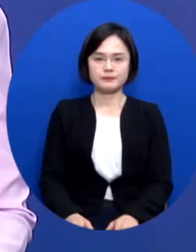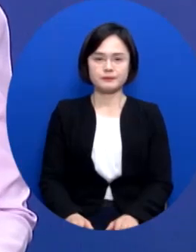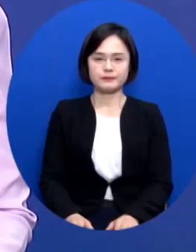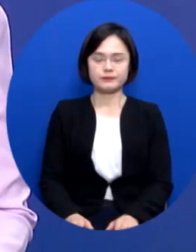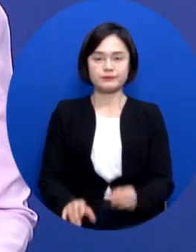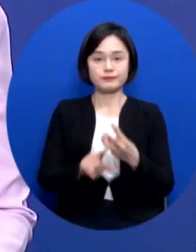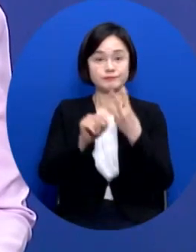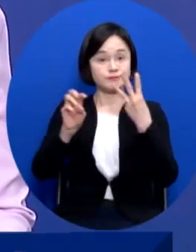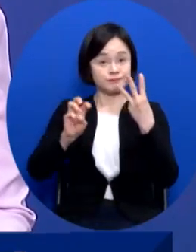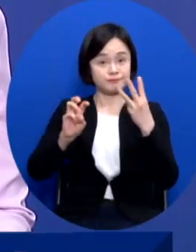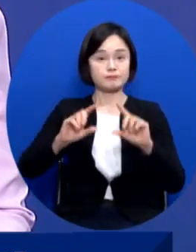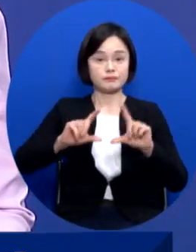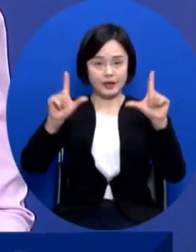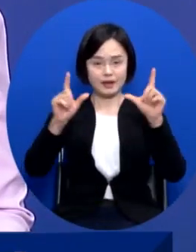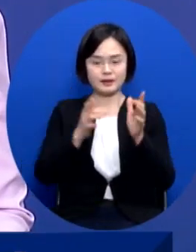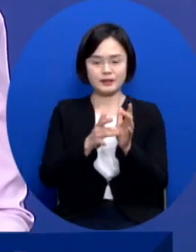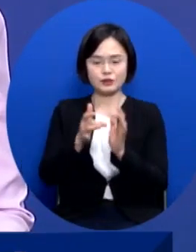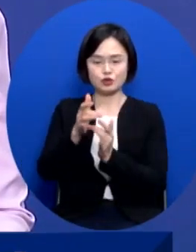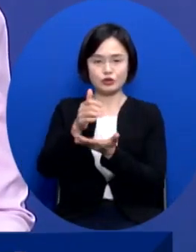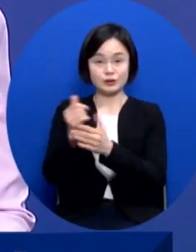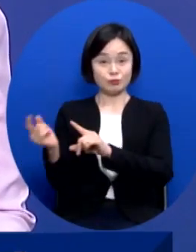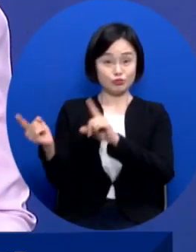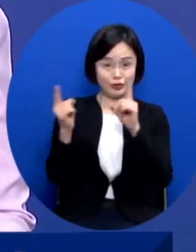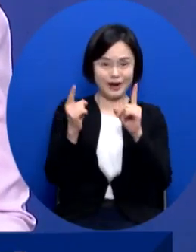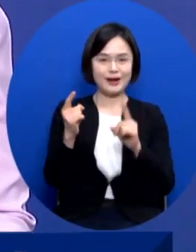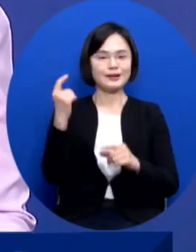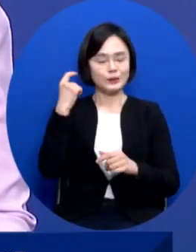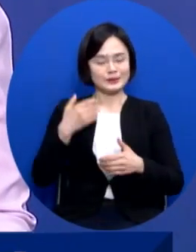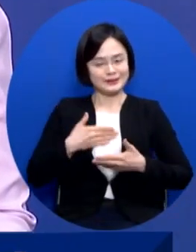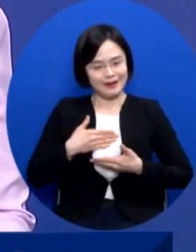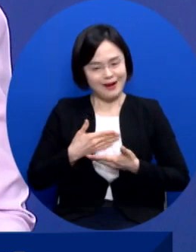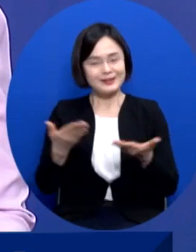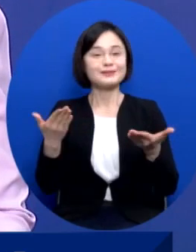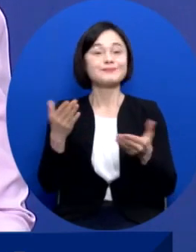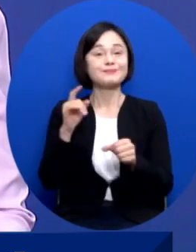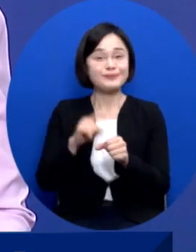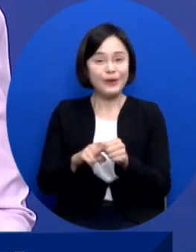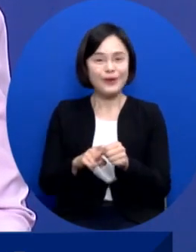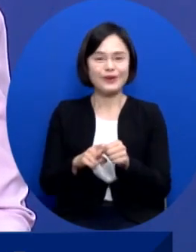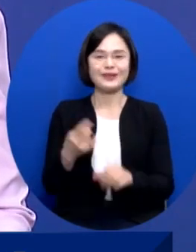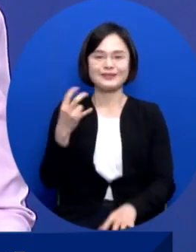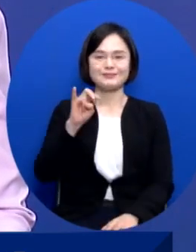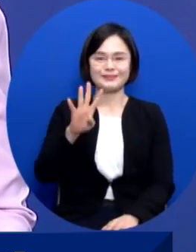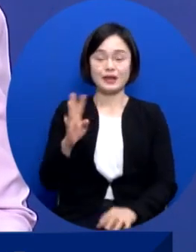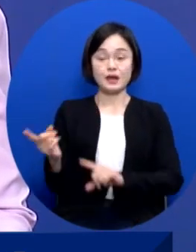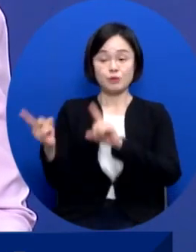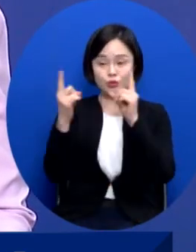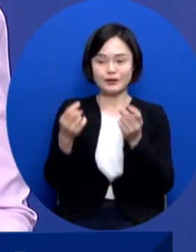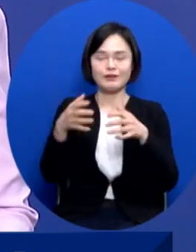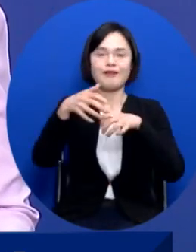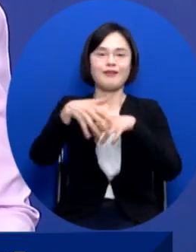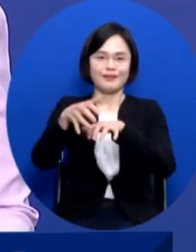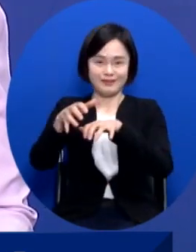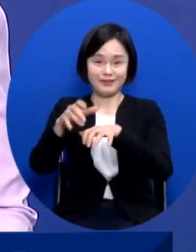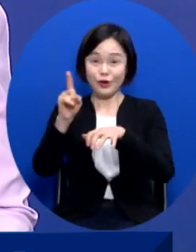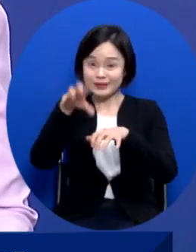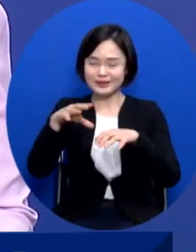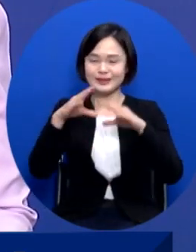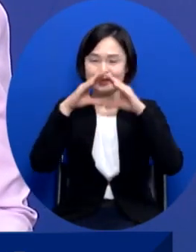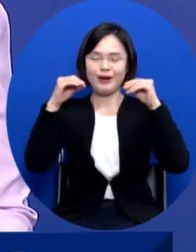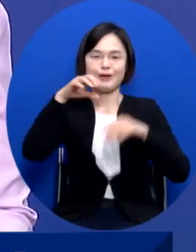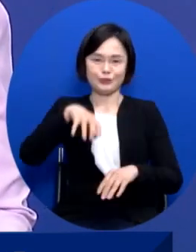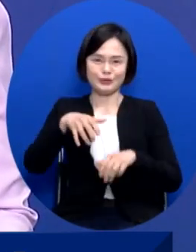오는 30일 예수 부활의 기쁜 소식을 알리는 2024 부활절 퍼레이드가 서울 광화문 광장에서 열립니다.